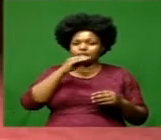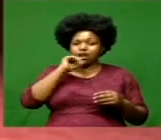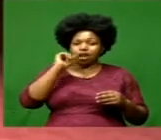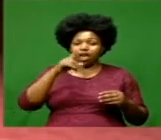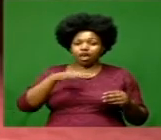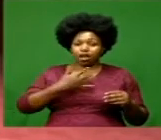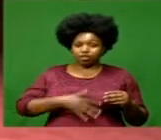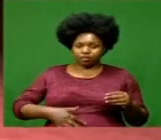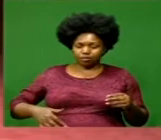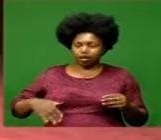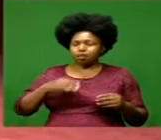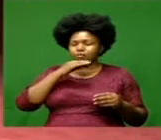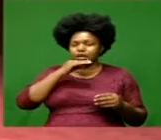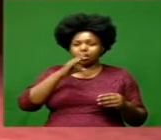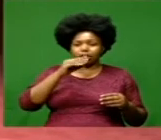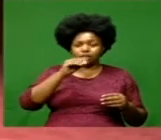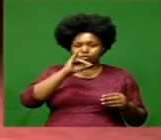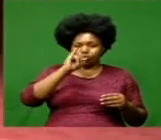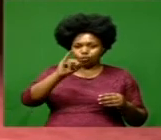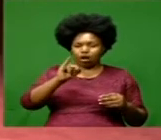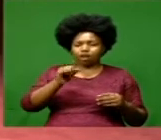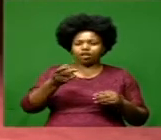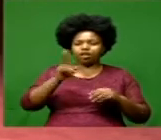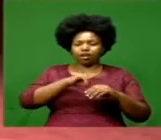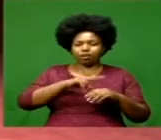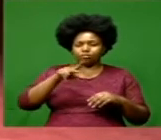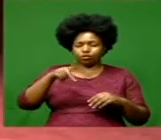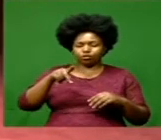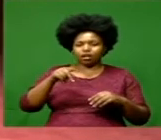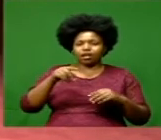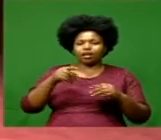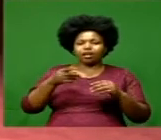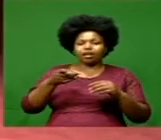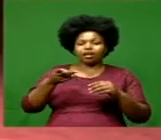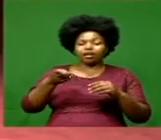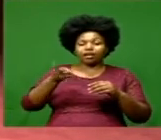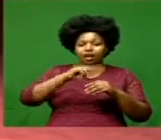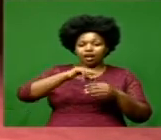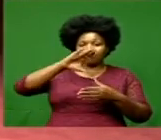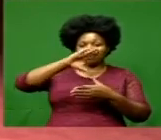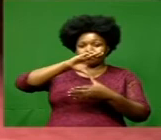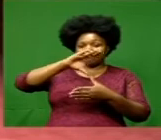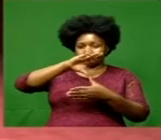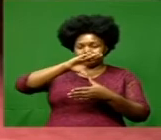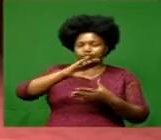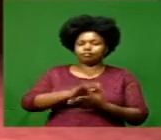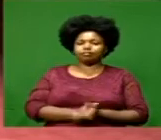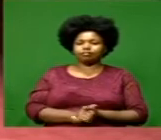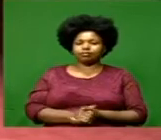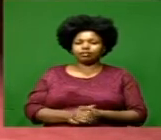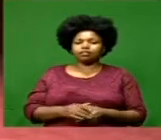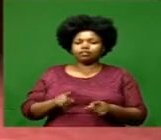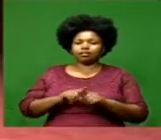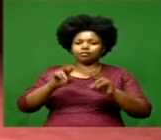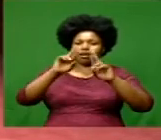loge li la hamba yembili lila nze loge i Portugal i Brazil kanyige ne Portugal kanzige eme venigati le Afrika i Egypt